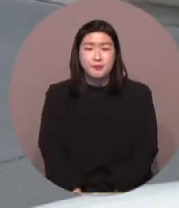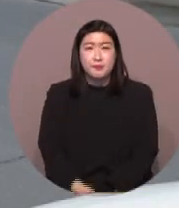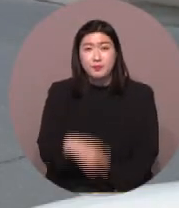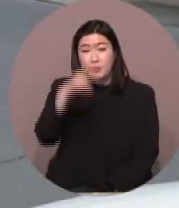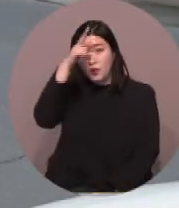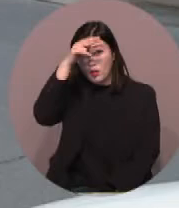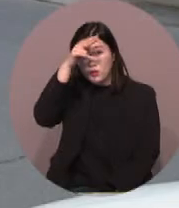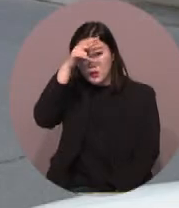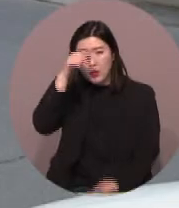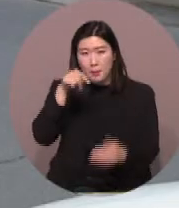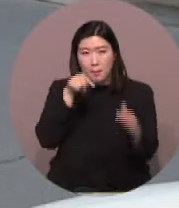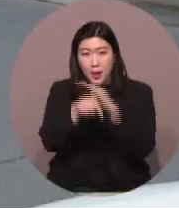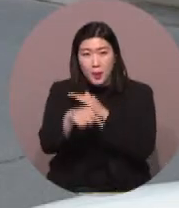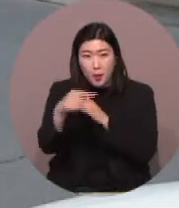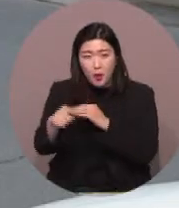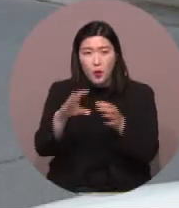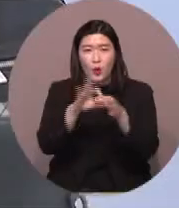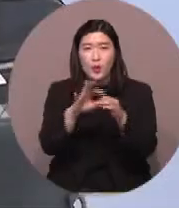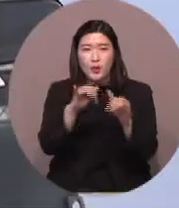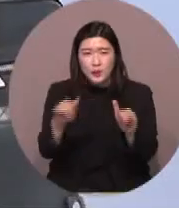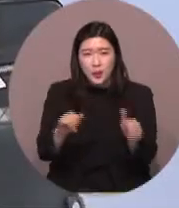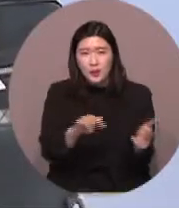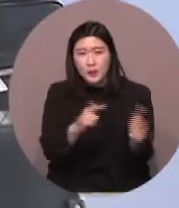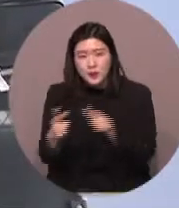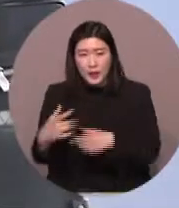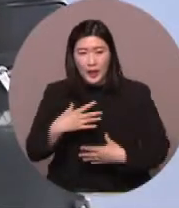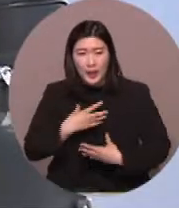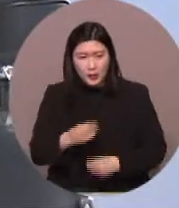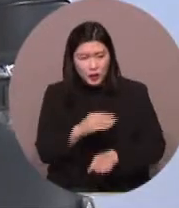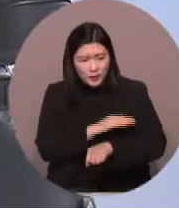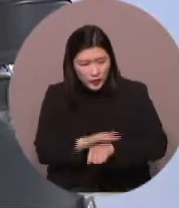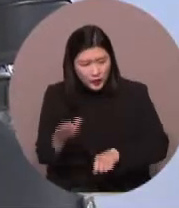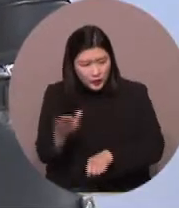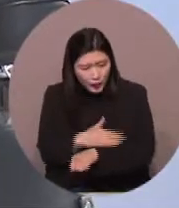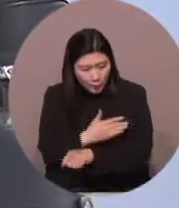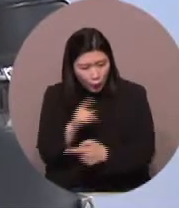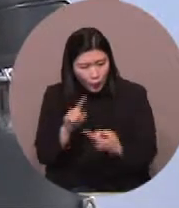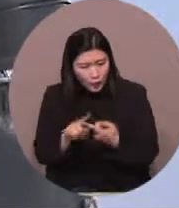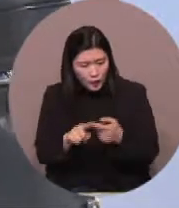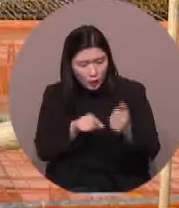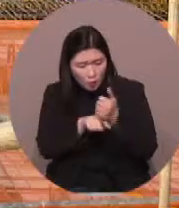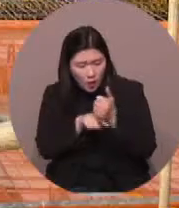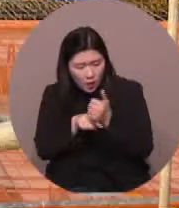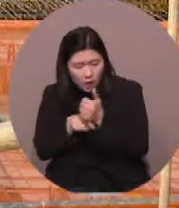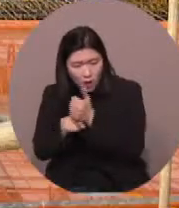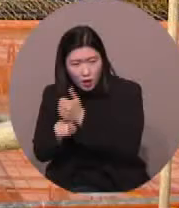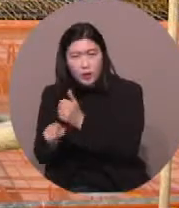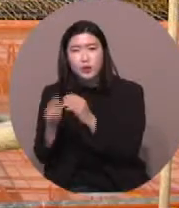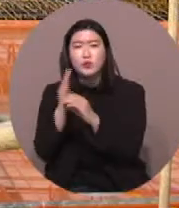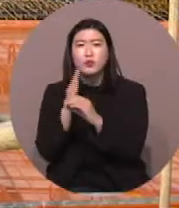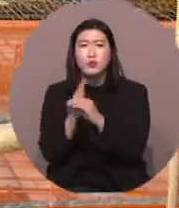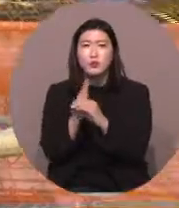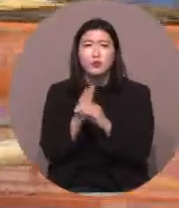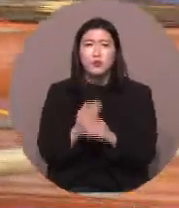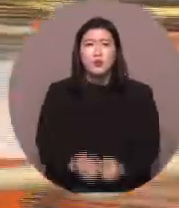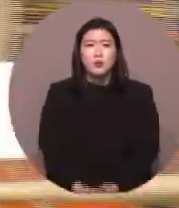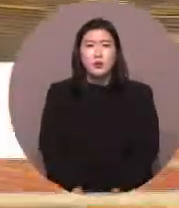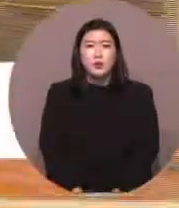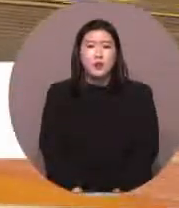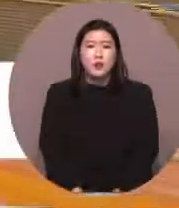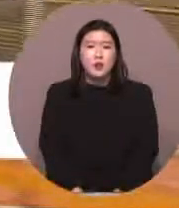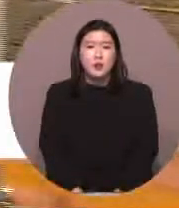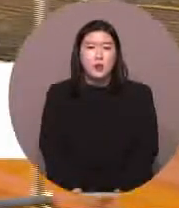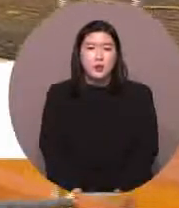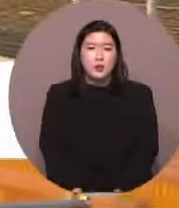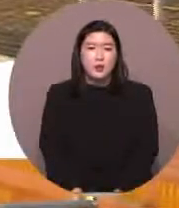경찰은 공사 현장 관계자 등을 상대로 안전주의 의무를 다했는지 등을 수사하고 있습니다. 이 사건